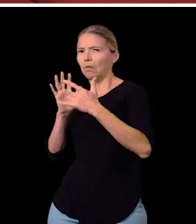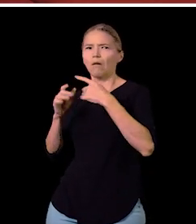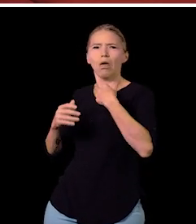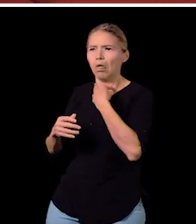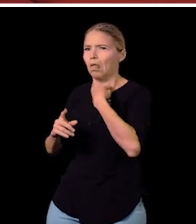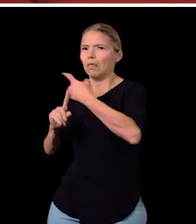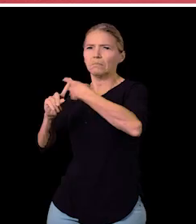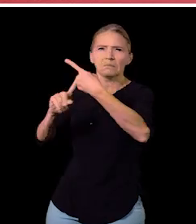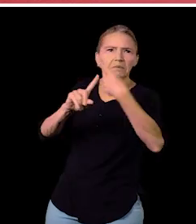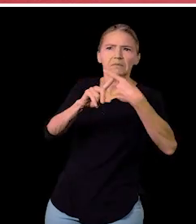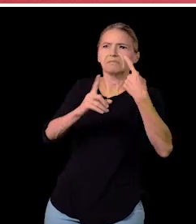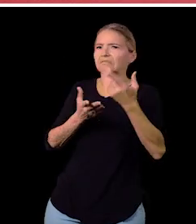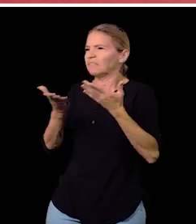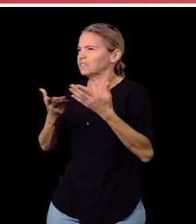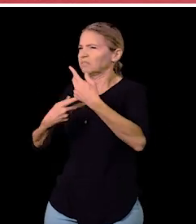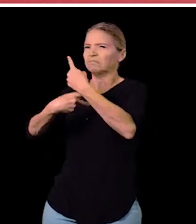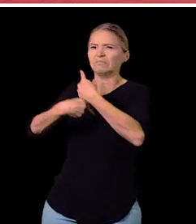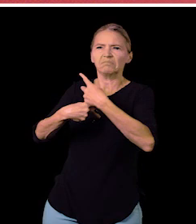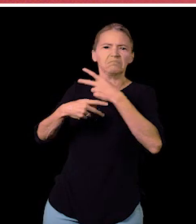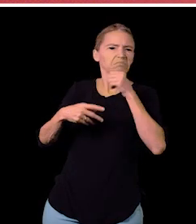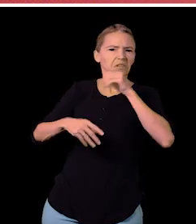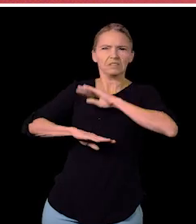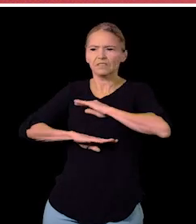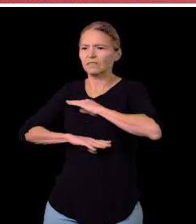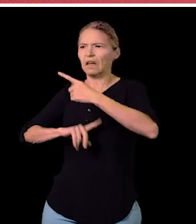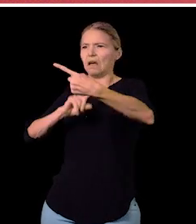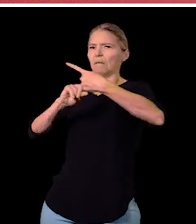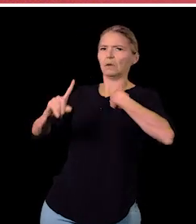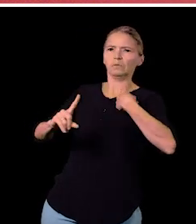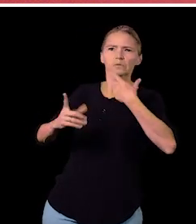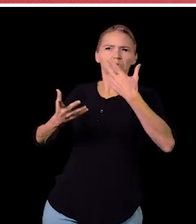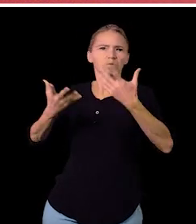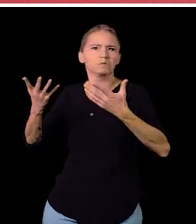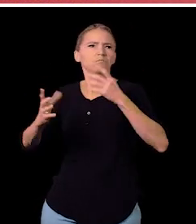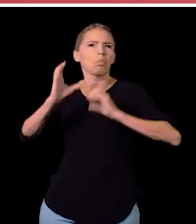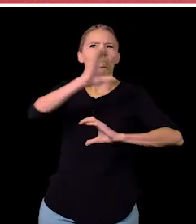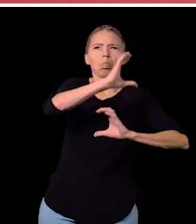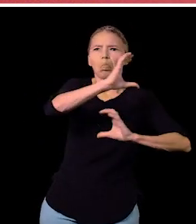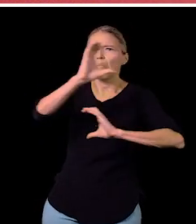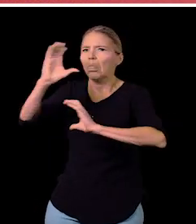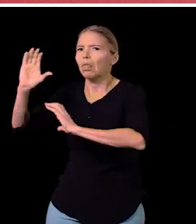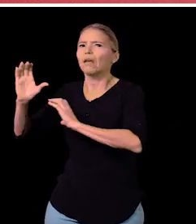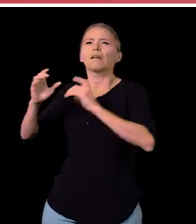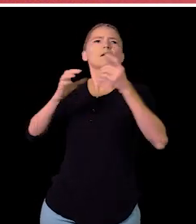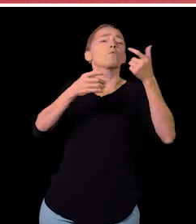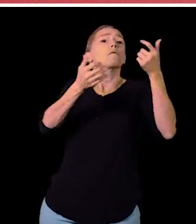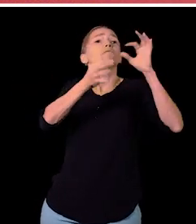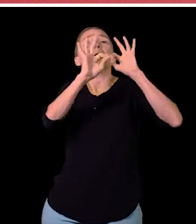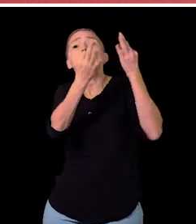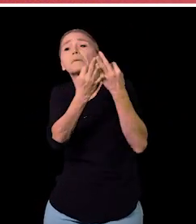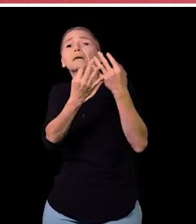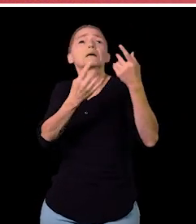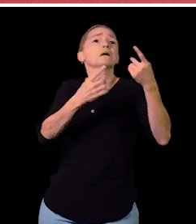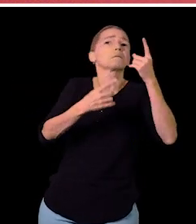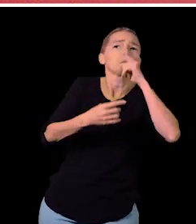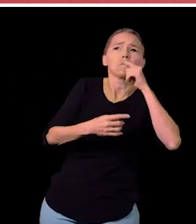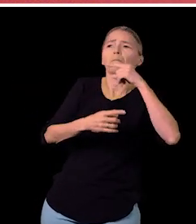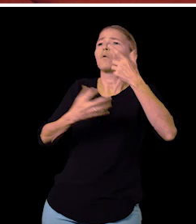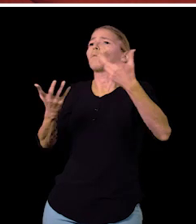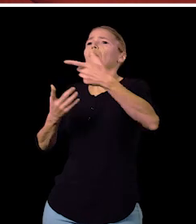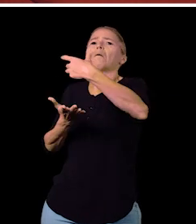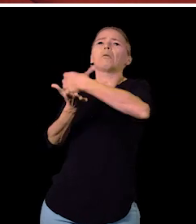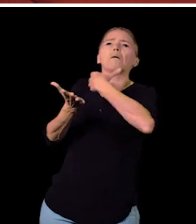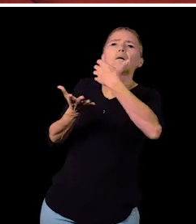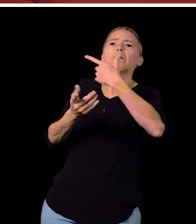devrait avoir droit, qu'on nous empêche de communiquer avec des membres de notre famille ou de recevoir de la visite, qu'on vit